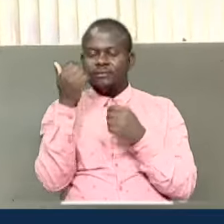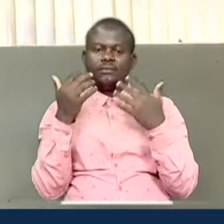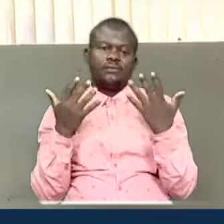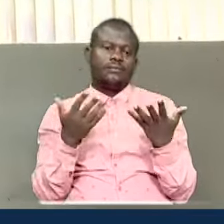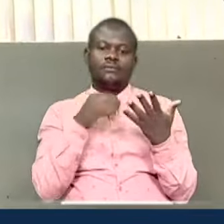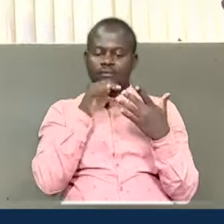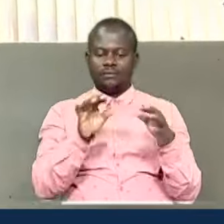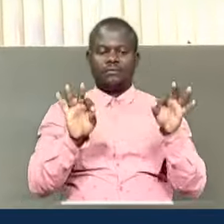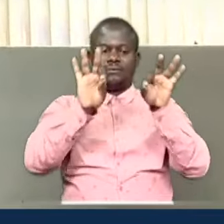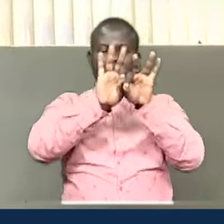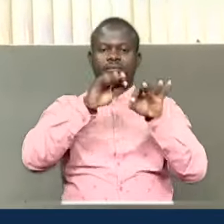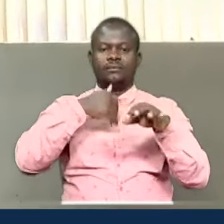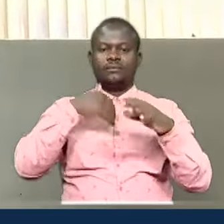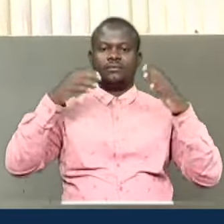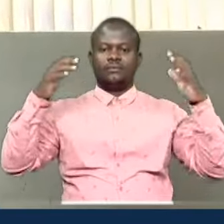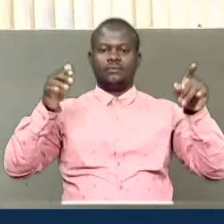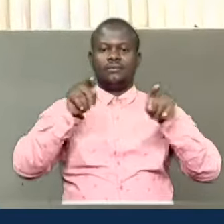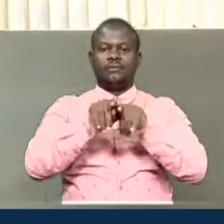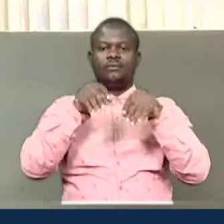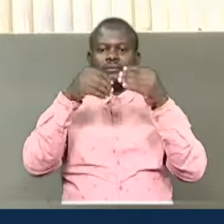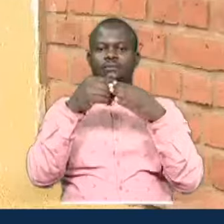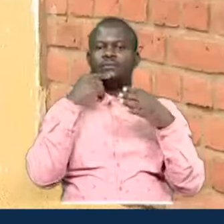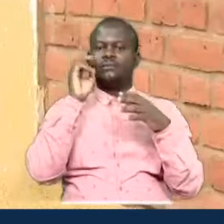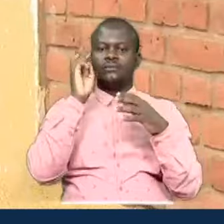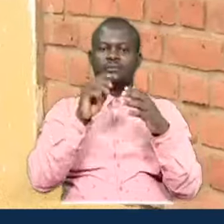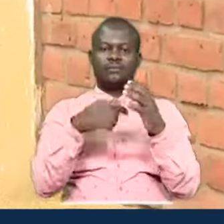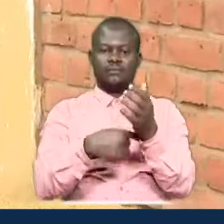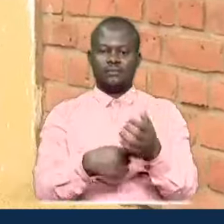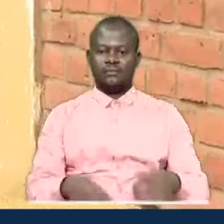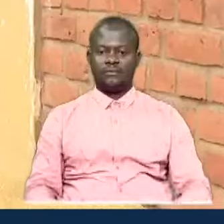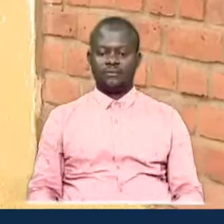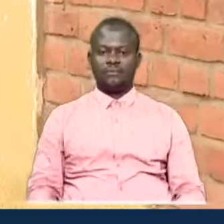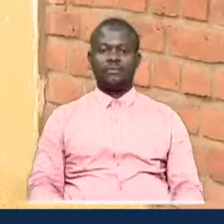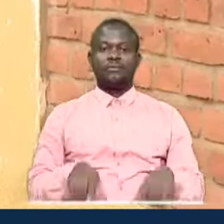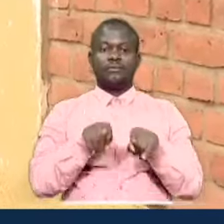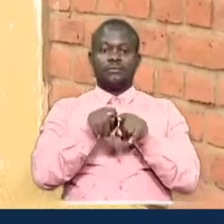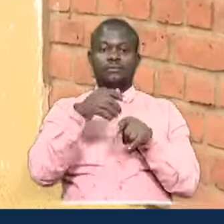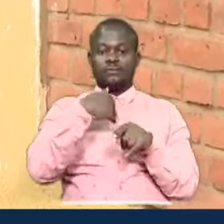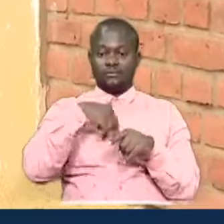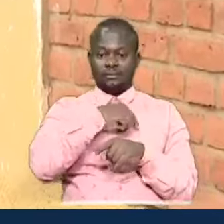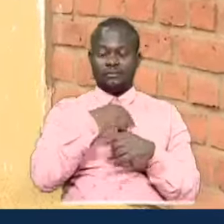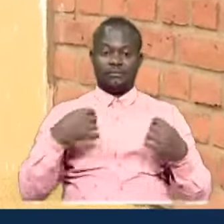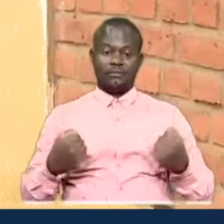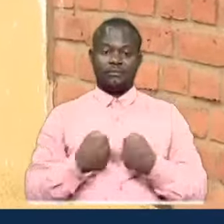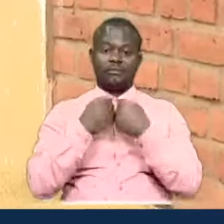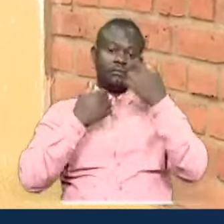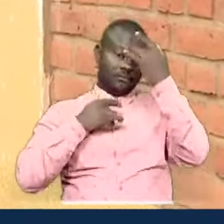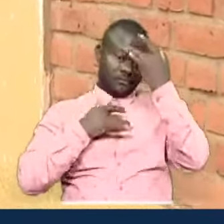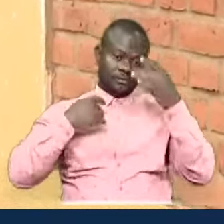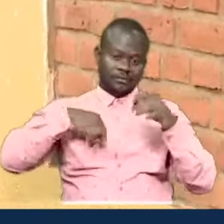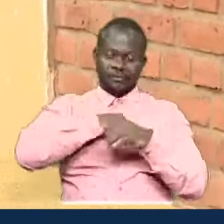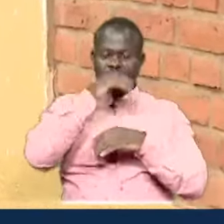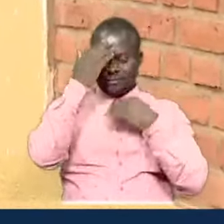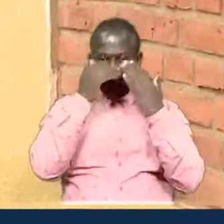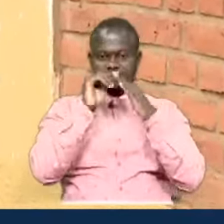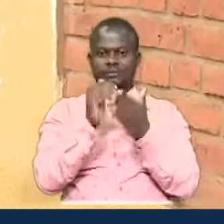nta kamaro bigufite kanini nk'uko barayitanze uvuga ko izakuvuza. Ubwo nabyo bikatugiraho ingaruka ku burwayi bwacu kuko